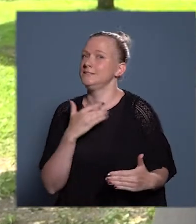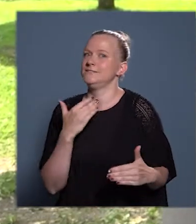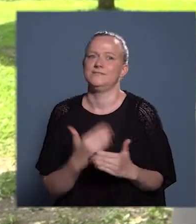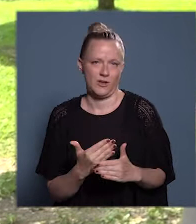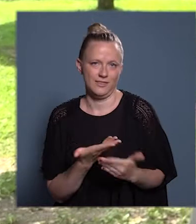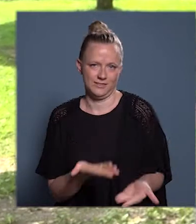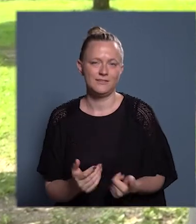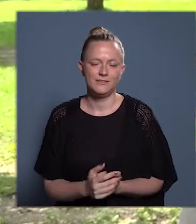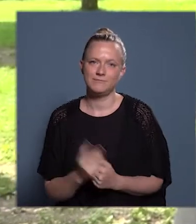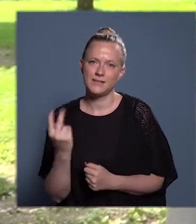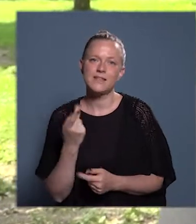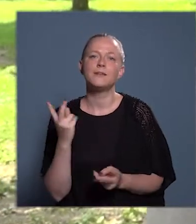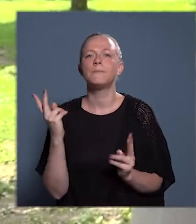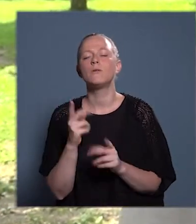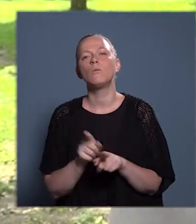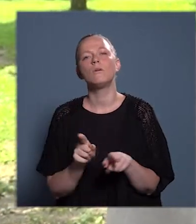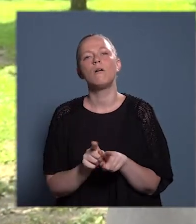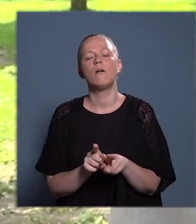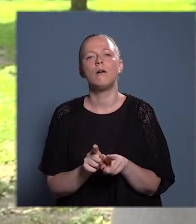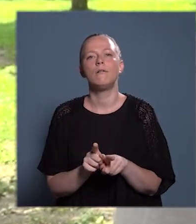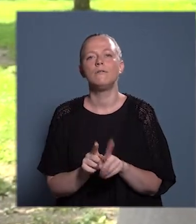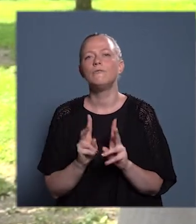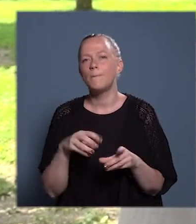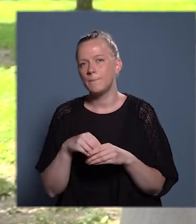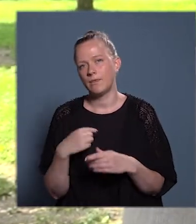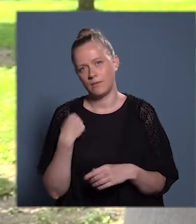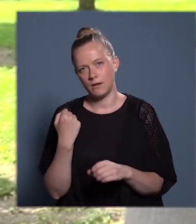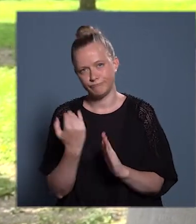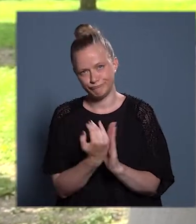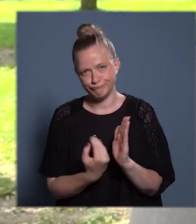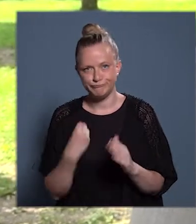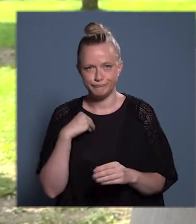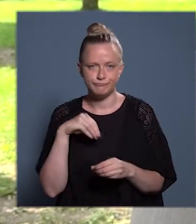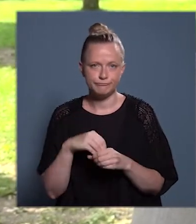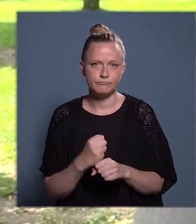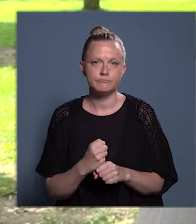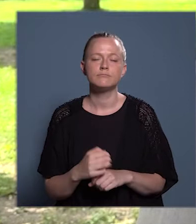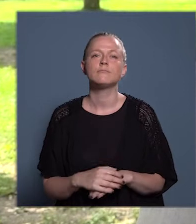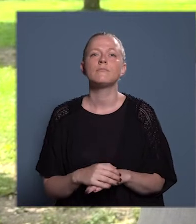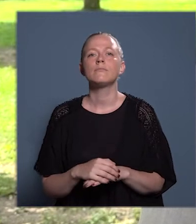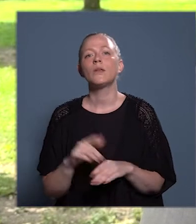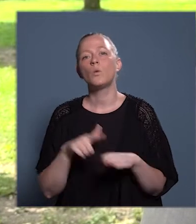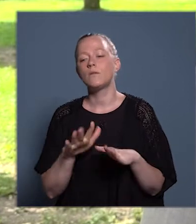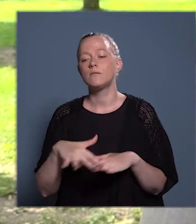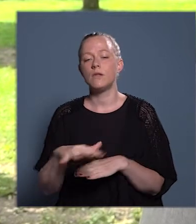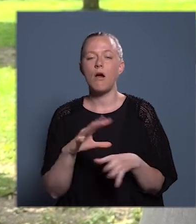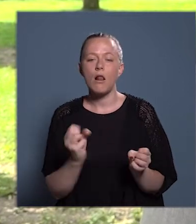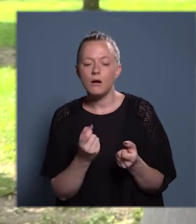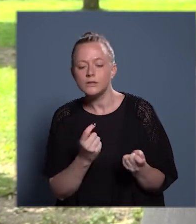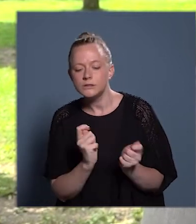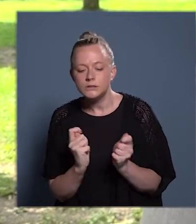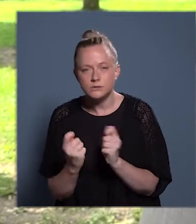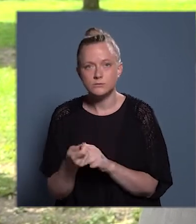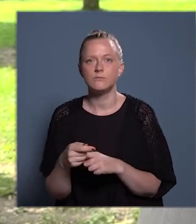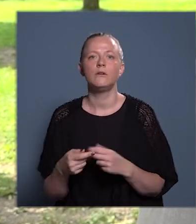De természetesen abban van dolgom, hogy ez a közterület alakítás is valamilyen szinten